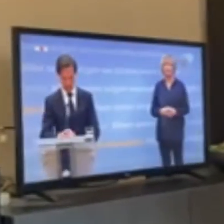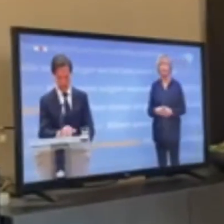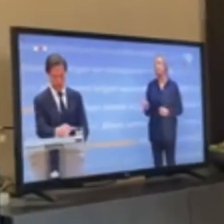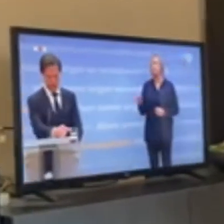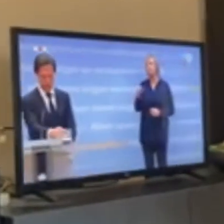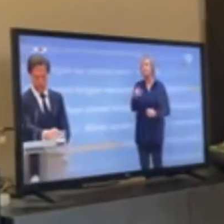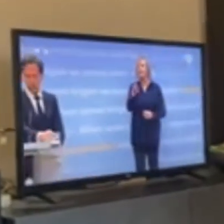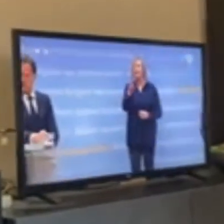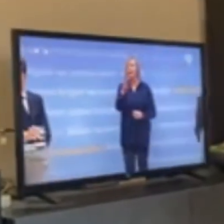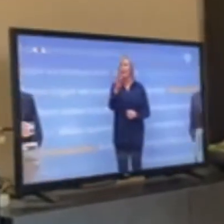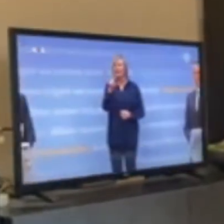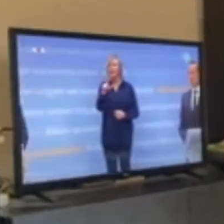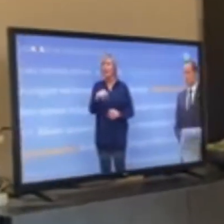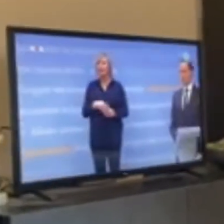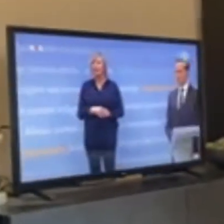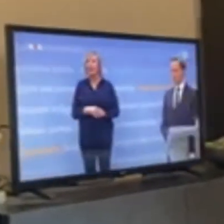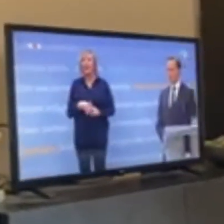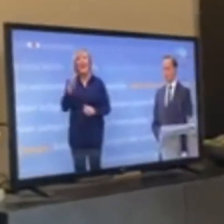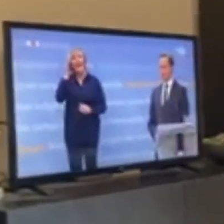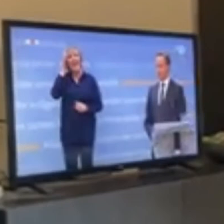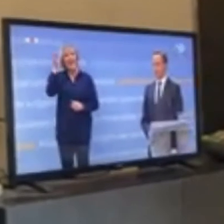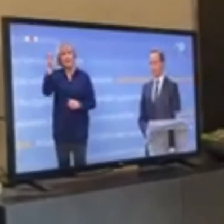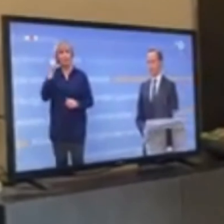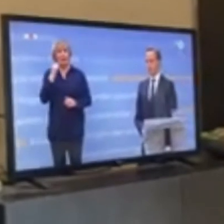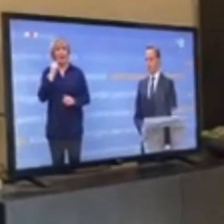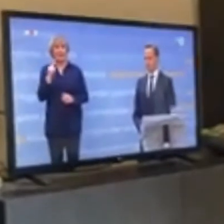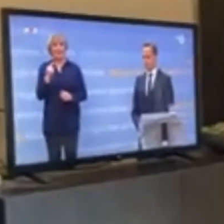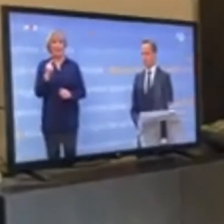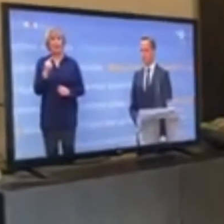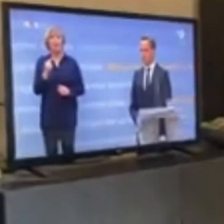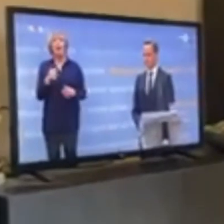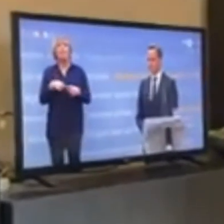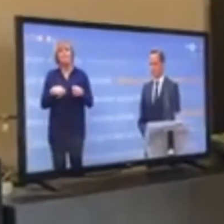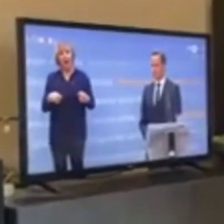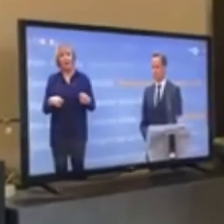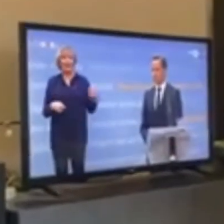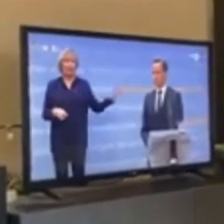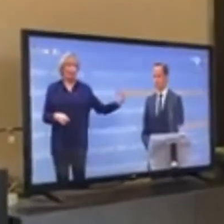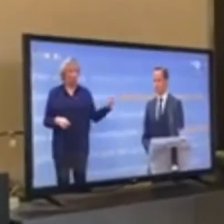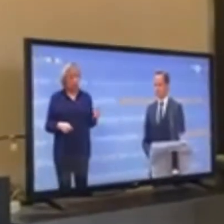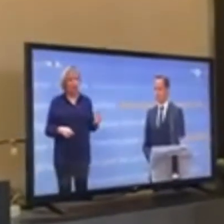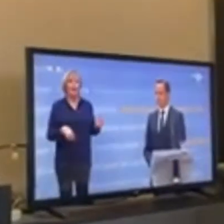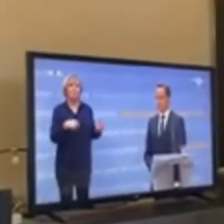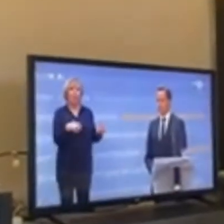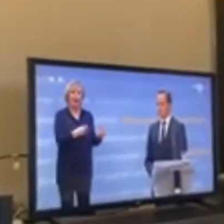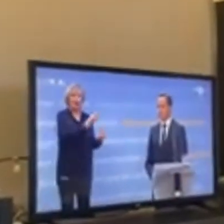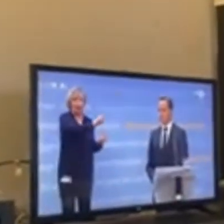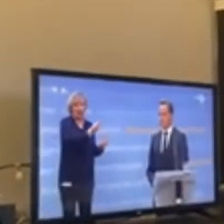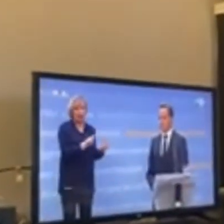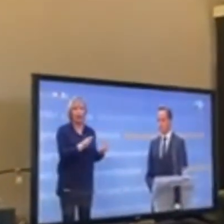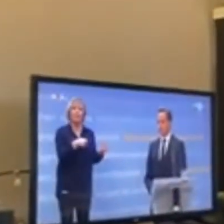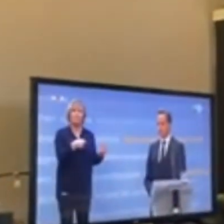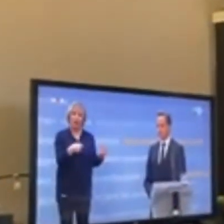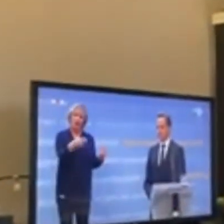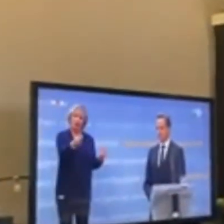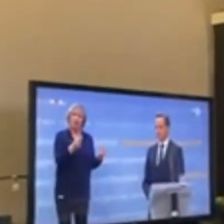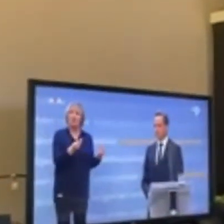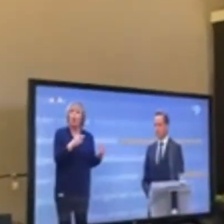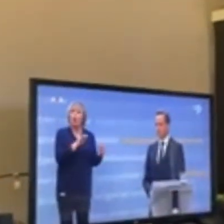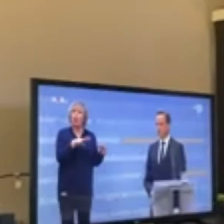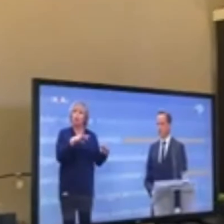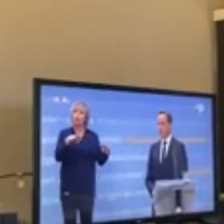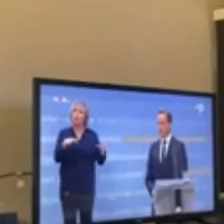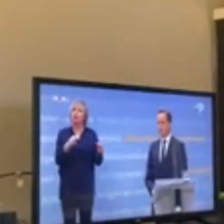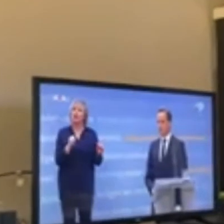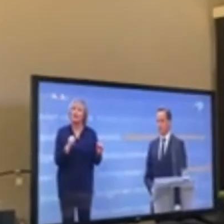hebben eigenlijk altijd gezegd, we kunnen niet het effect van losse maatregelen berekenen. Ja, die staat, er, de avondklok, die staat er ook niet voor